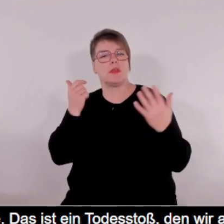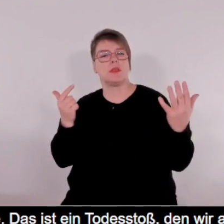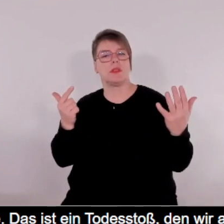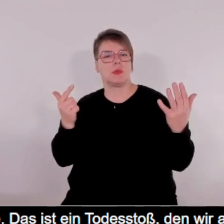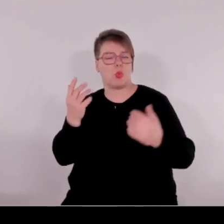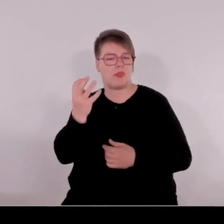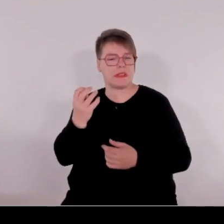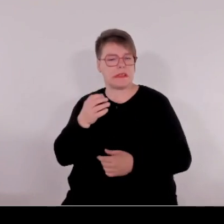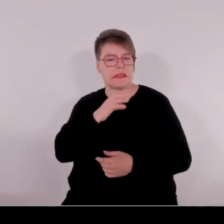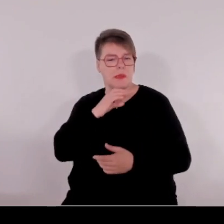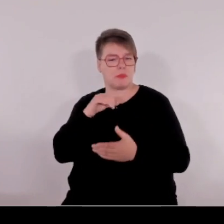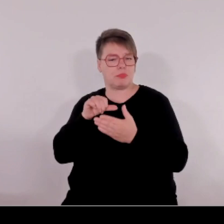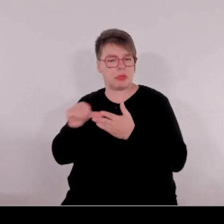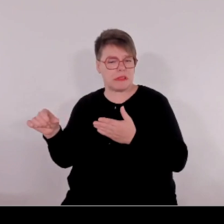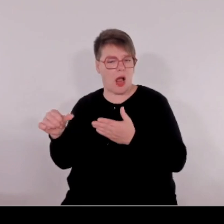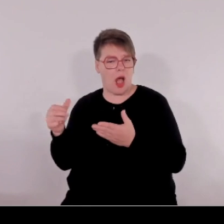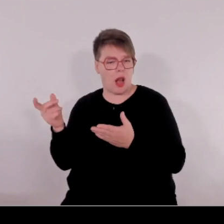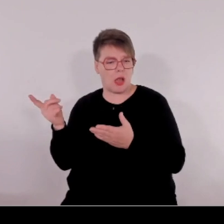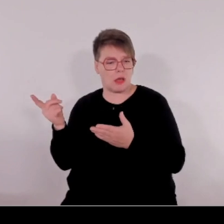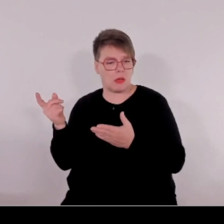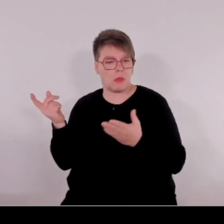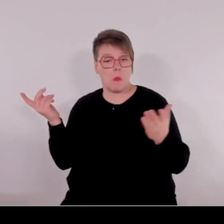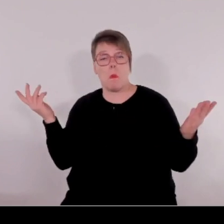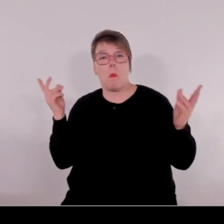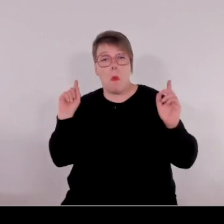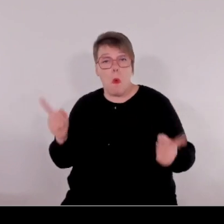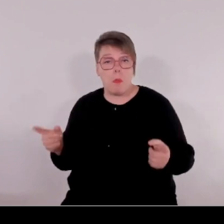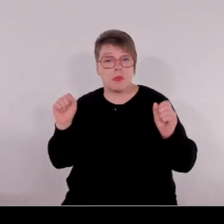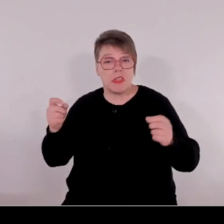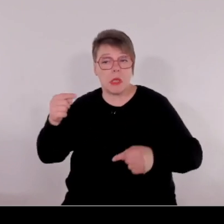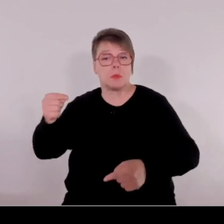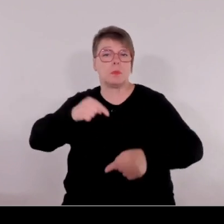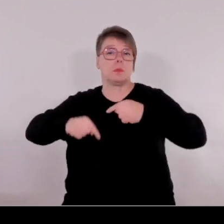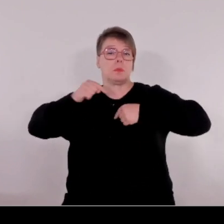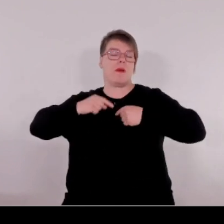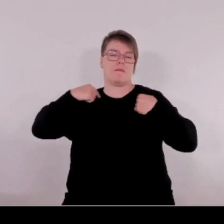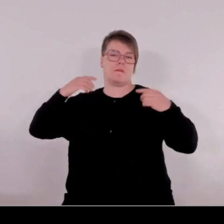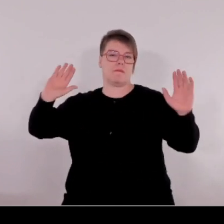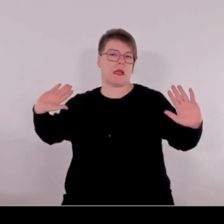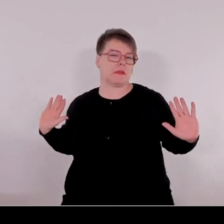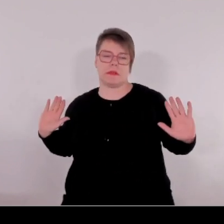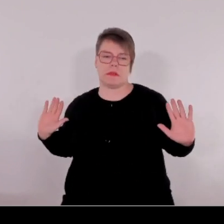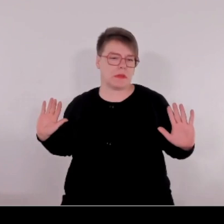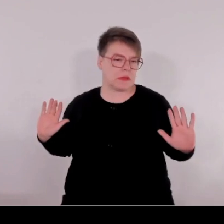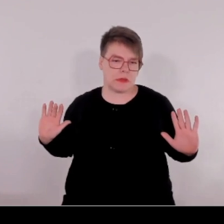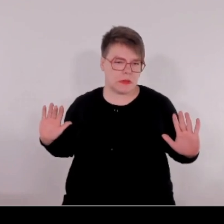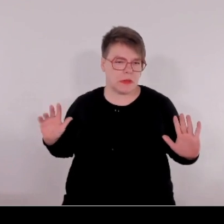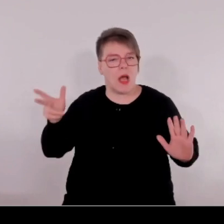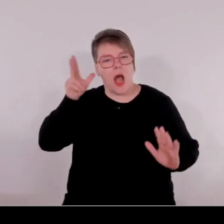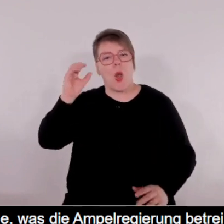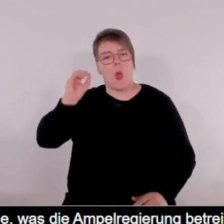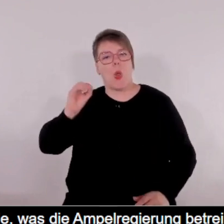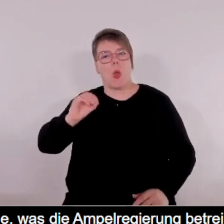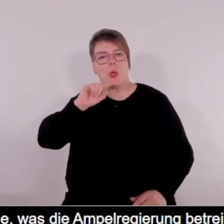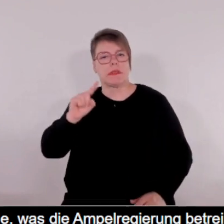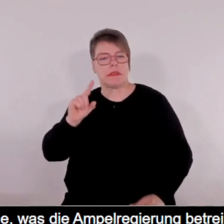diese Thematik aus seinem Haus als Sparvorschlag eingeht, ohne sein Wissen. Und die Thematik auch,